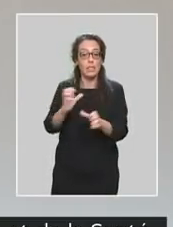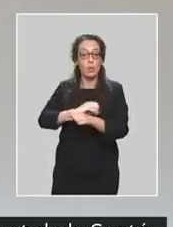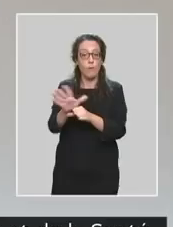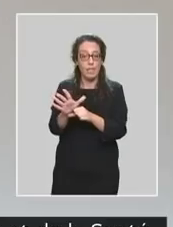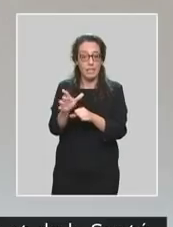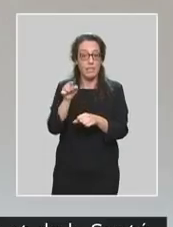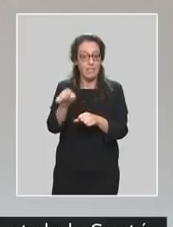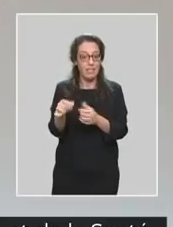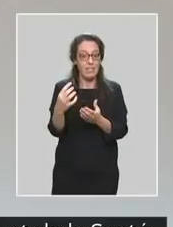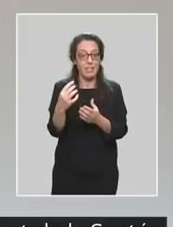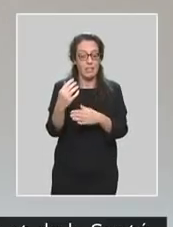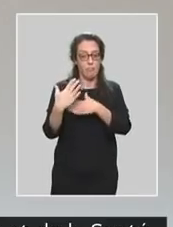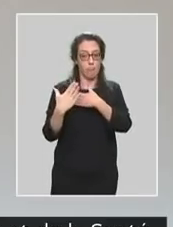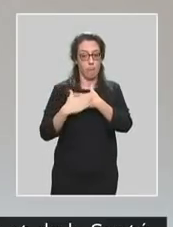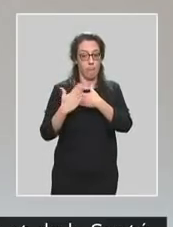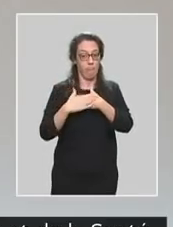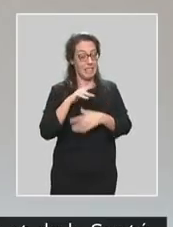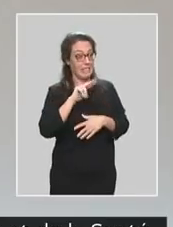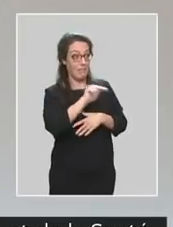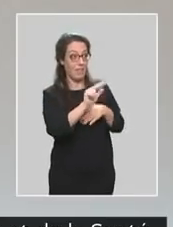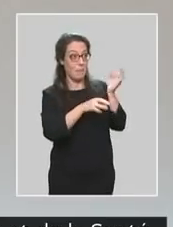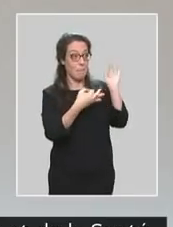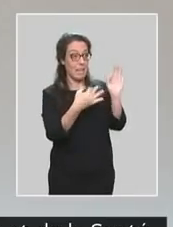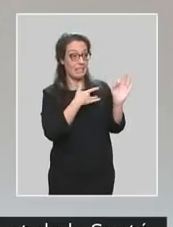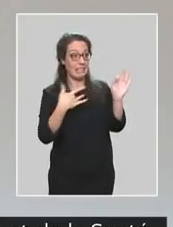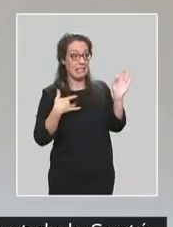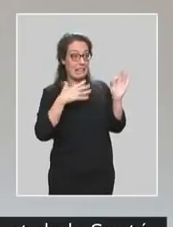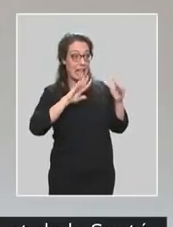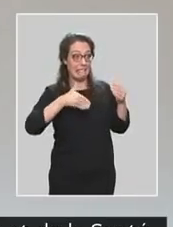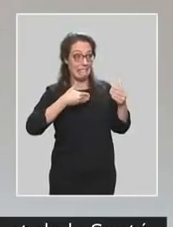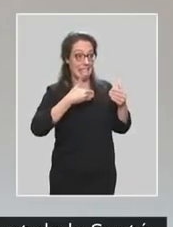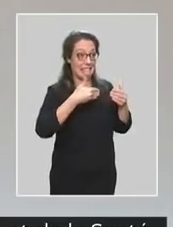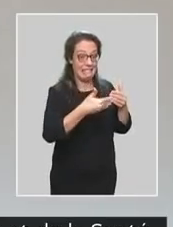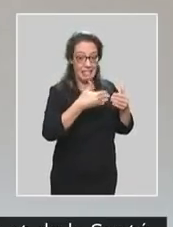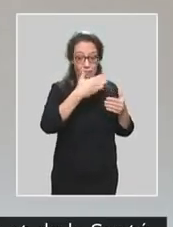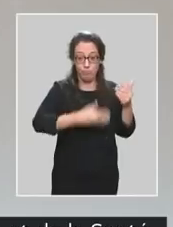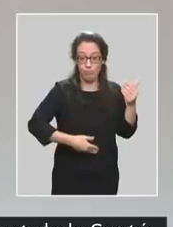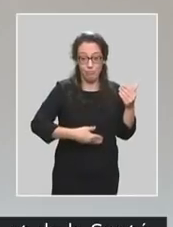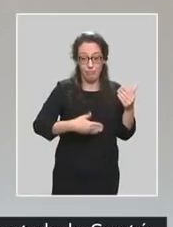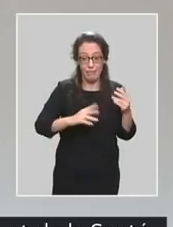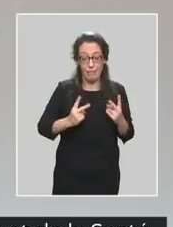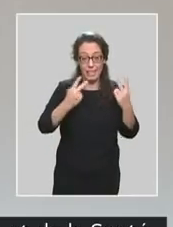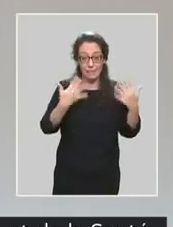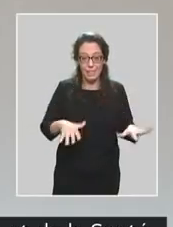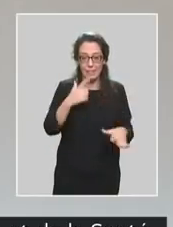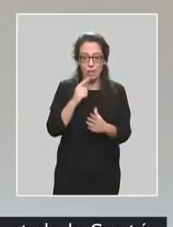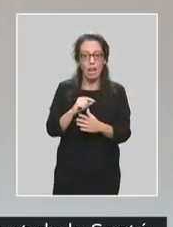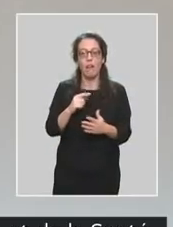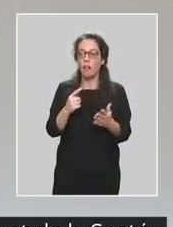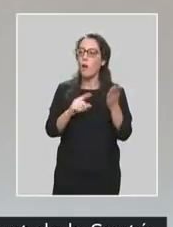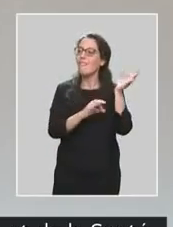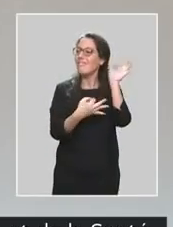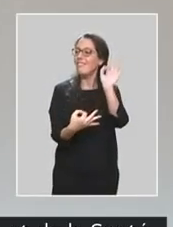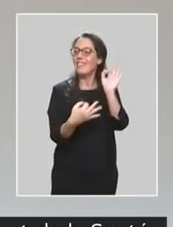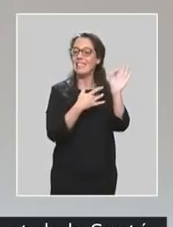lorsque votre pass sanitaire arrive bientôt à expiration. Donc ça veut dire que vous recevrez une alerte, votre page va changer de couleur lorsque vous présenterez votre passe